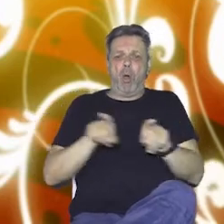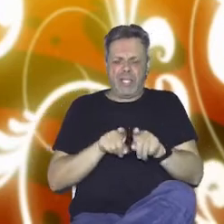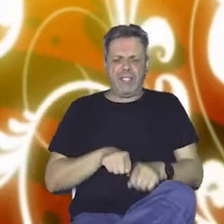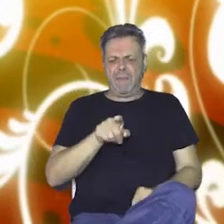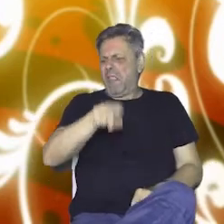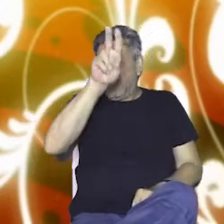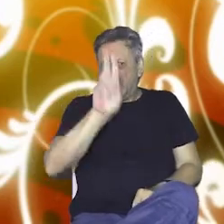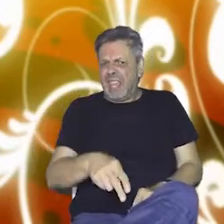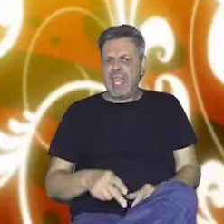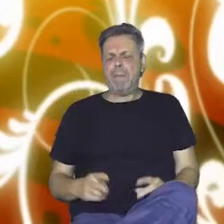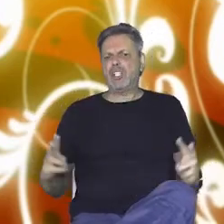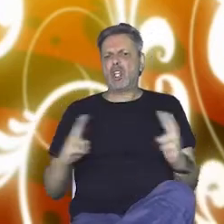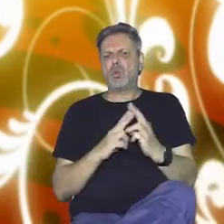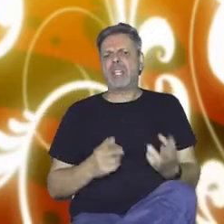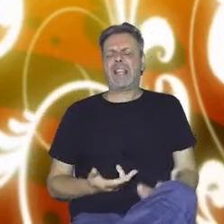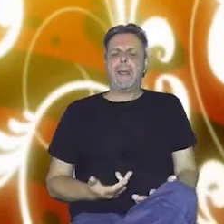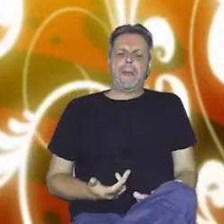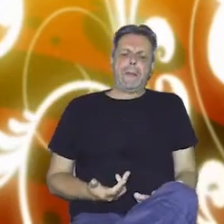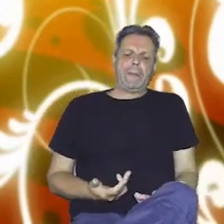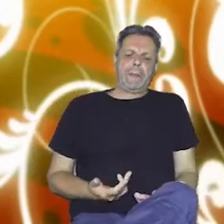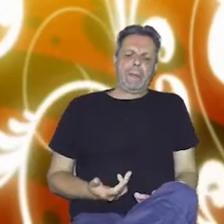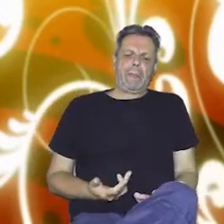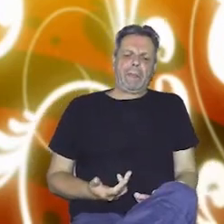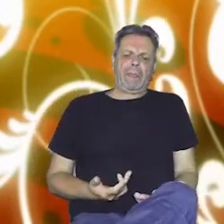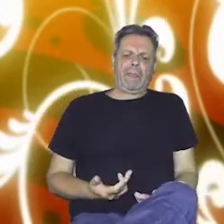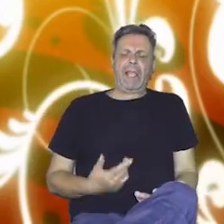imaš susret i sa